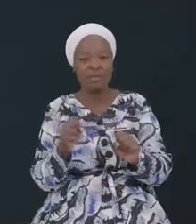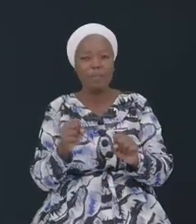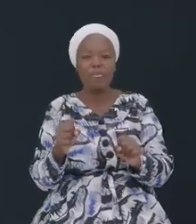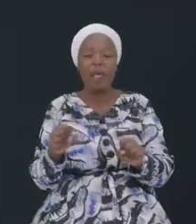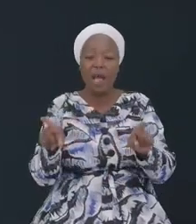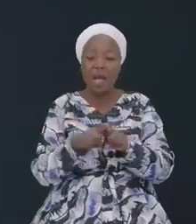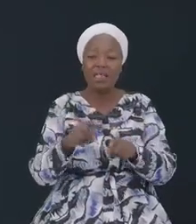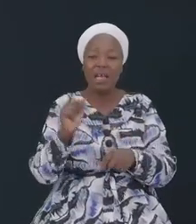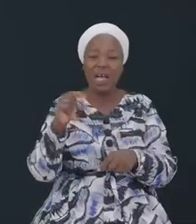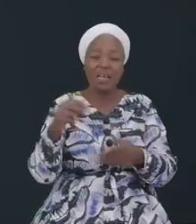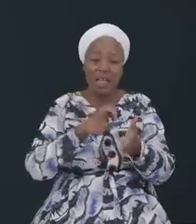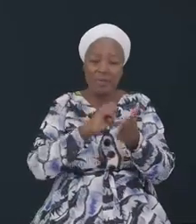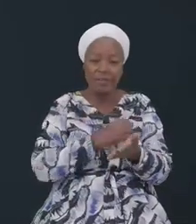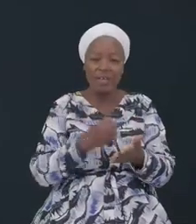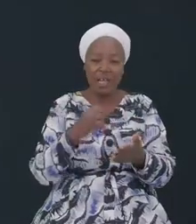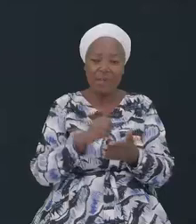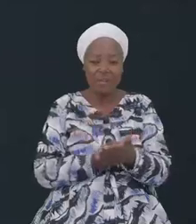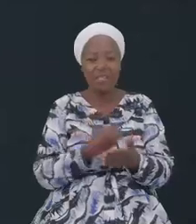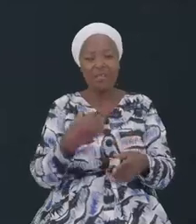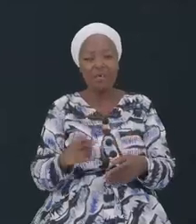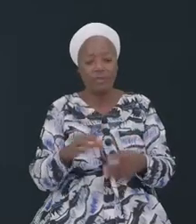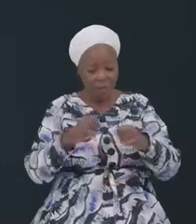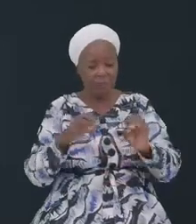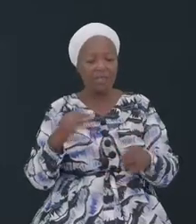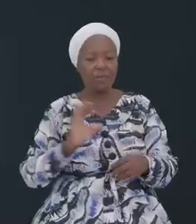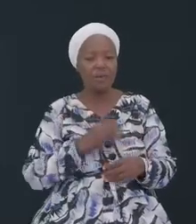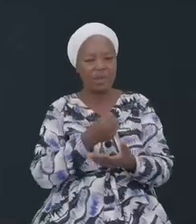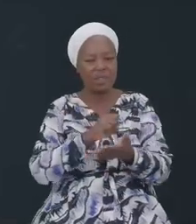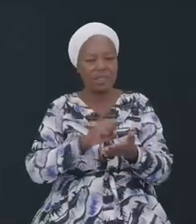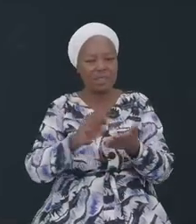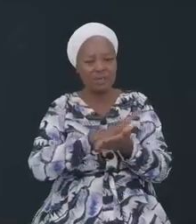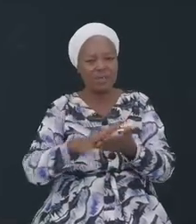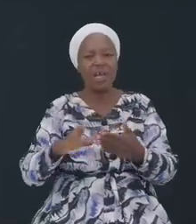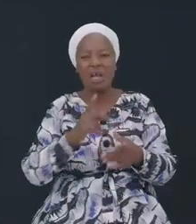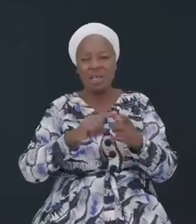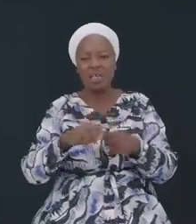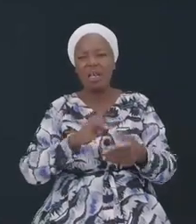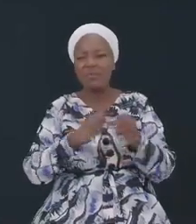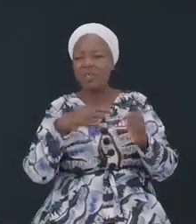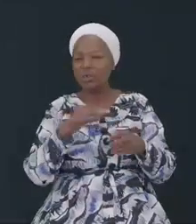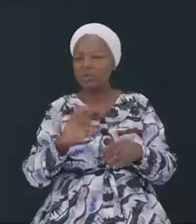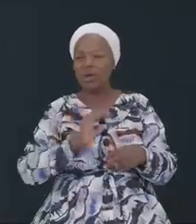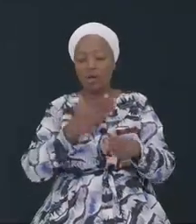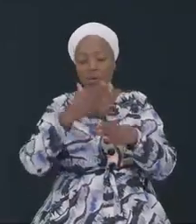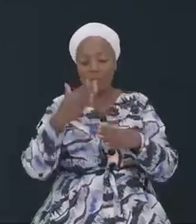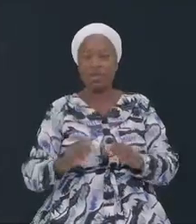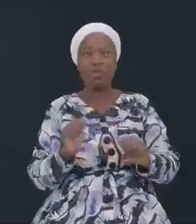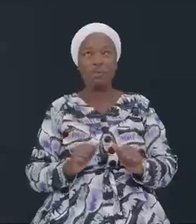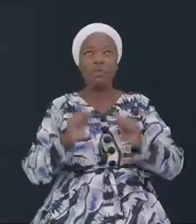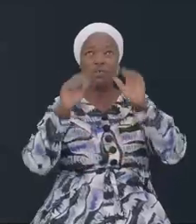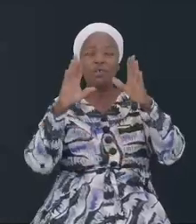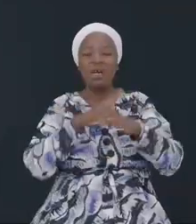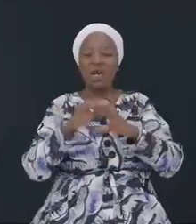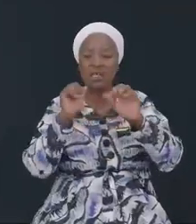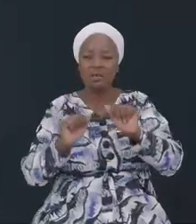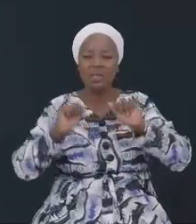évidence de notre sanctification, comme une évidence de la soumission totale et de l'abandon total